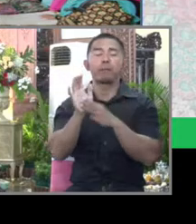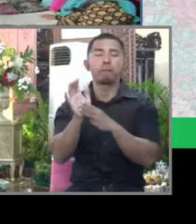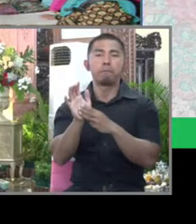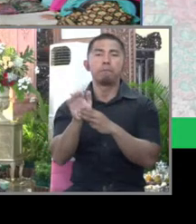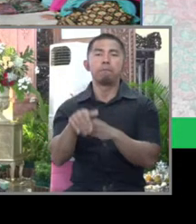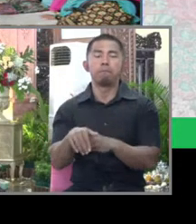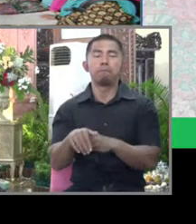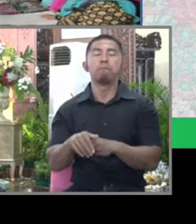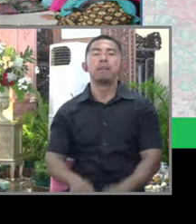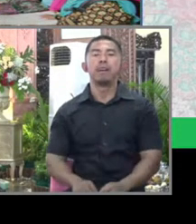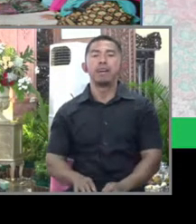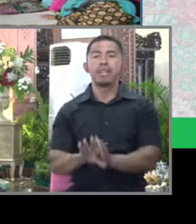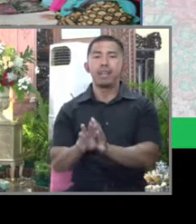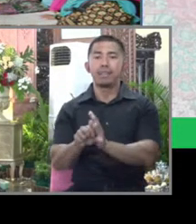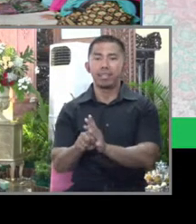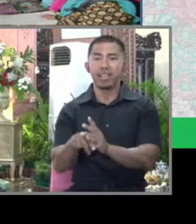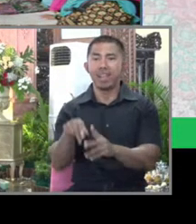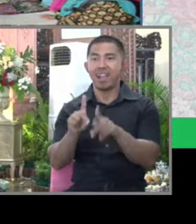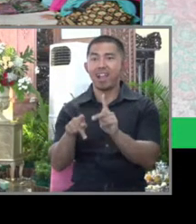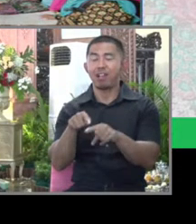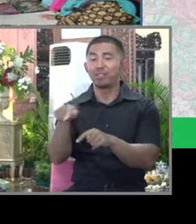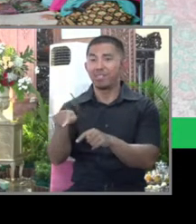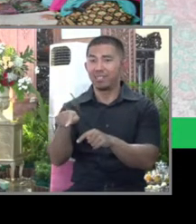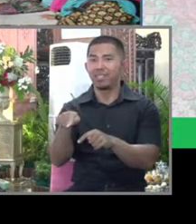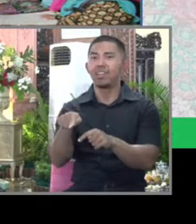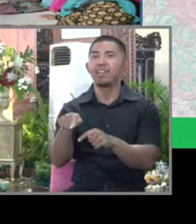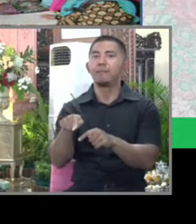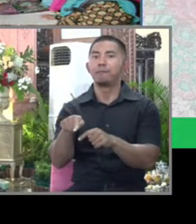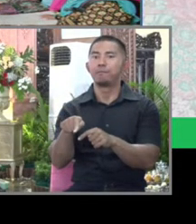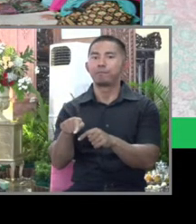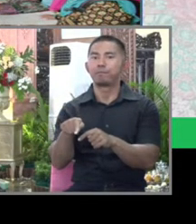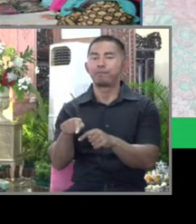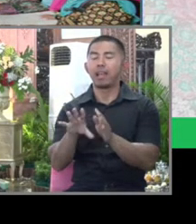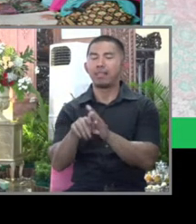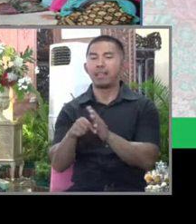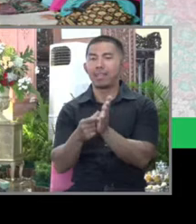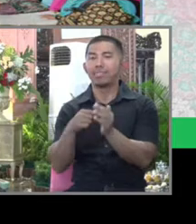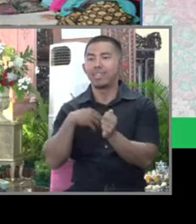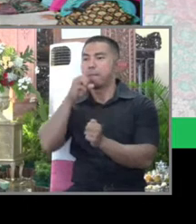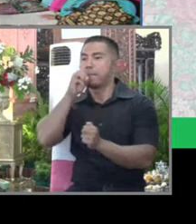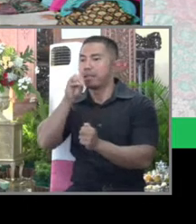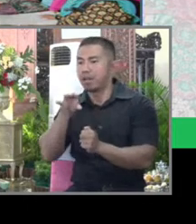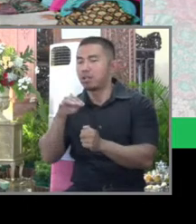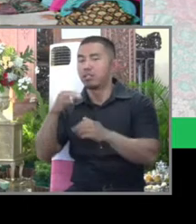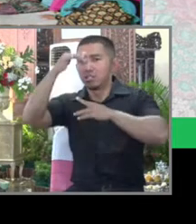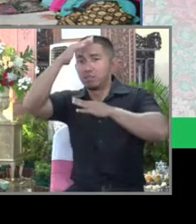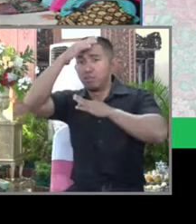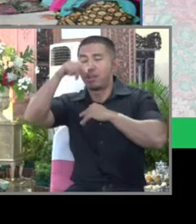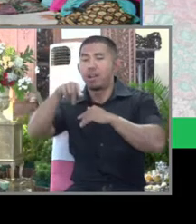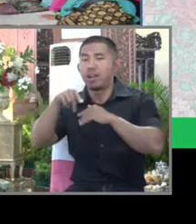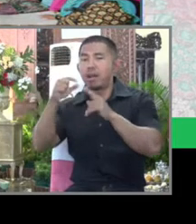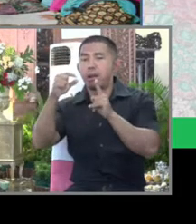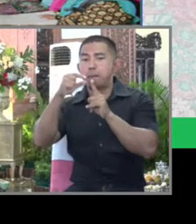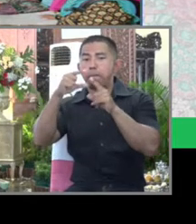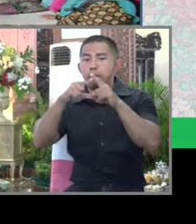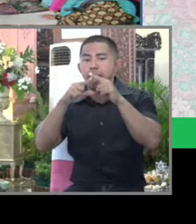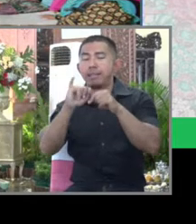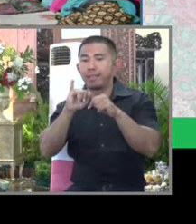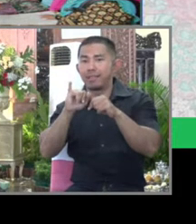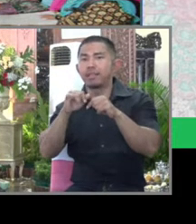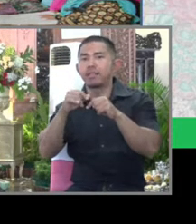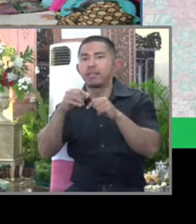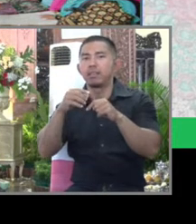sehingga nanti kalau di sana perguruan tinggi Danisa sampaikan mudah-mudahan Pati blue